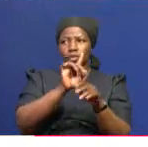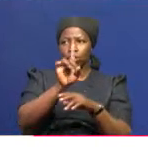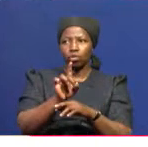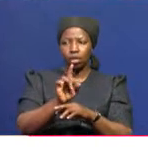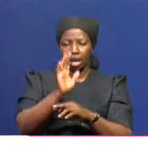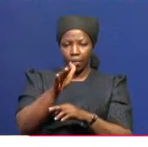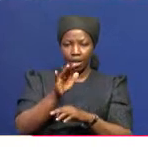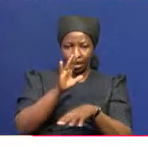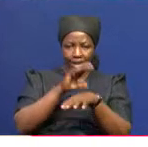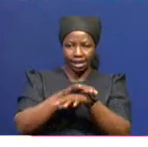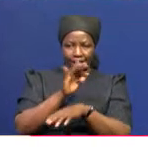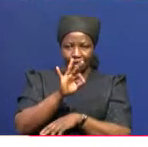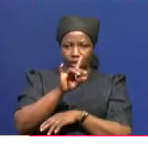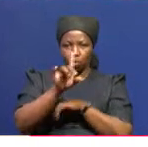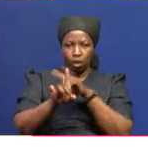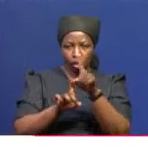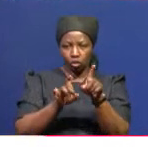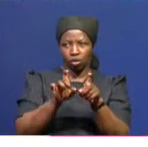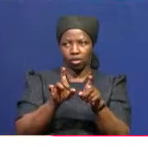go.